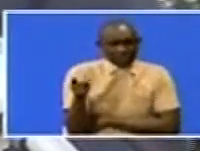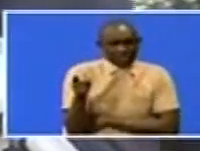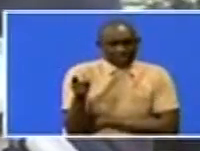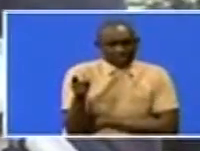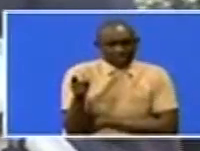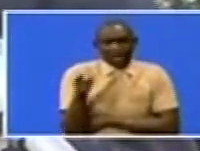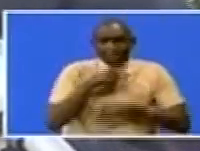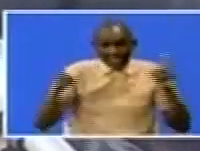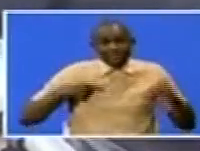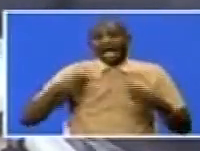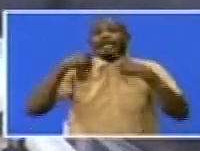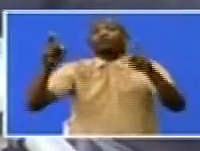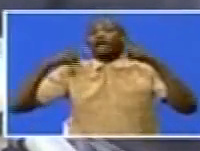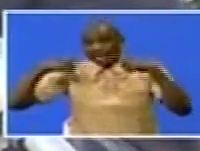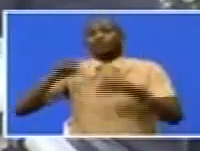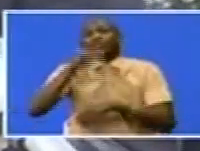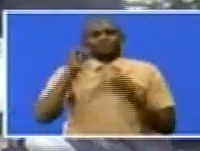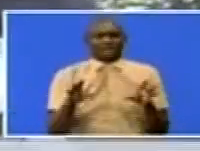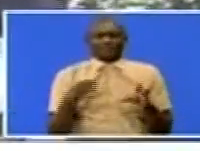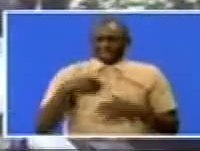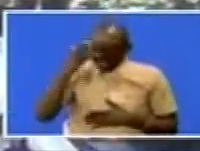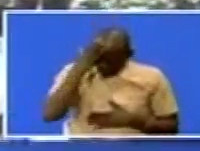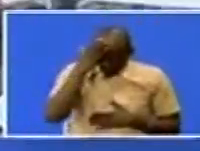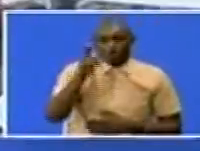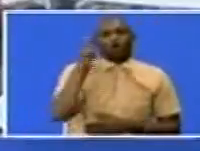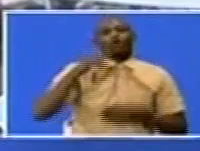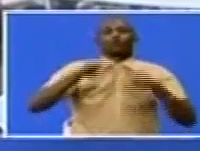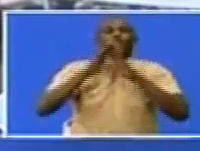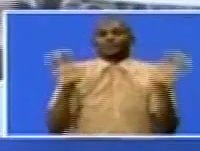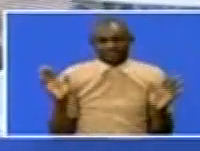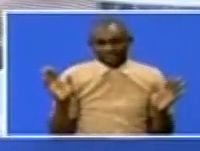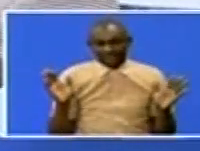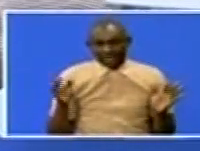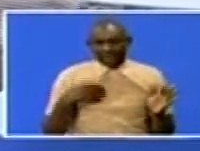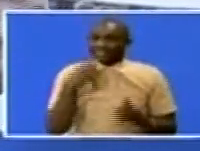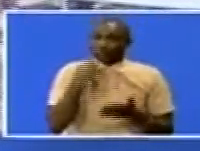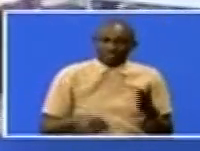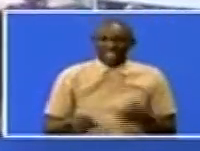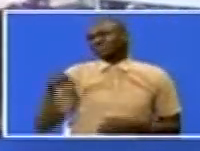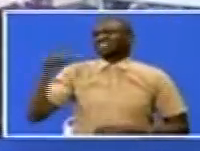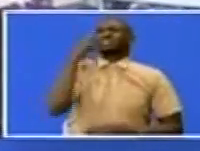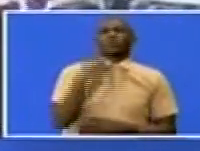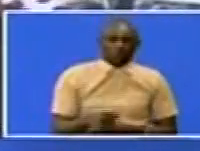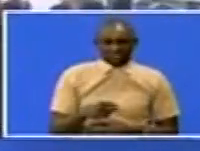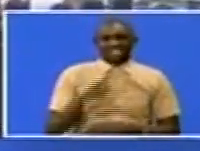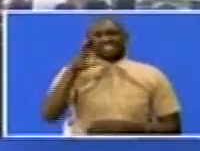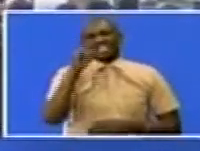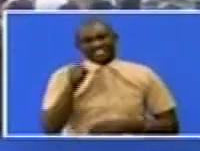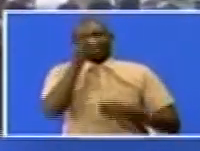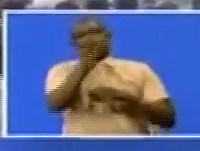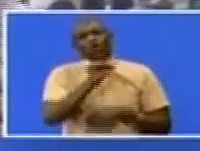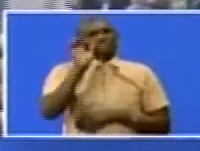Lakini sikutangaza kwamba ameiba kwa sababu mimi I believe in the rule of law. Nataka niseme sababu nimesikia ukisema siji Waiguru wapebe mzigo